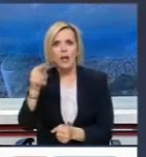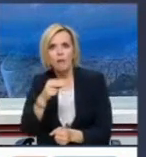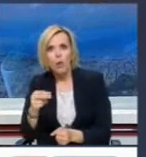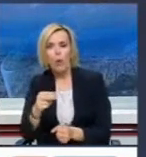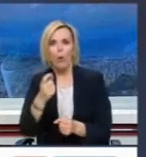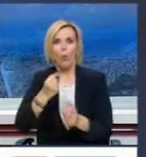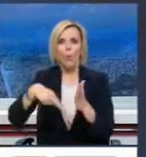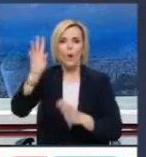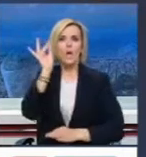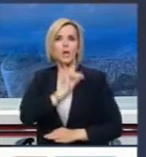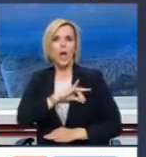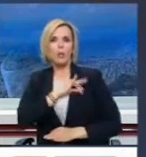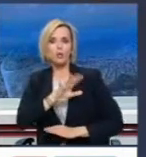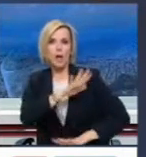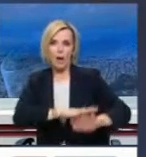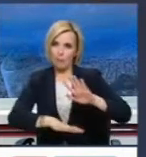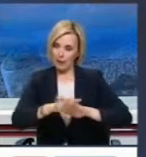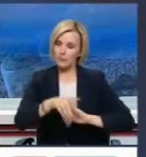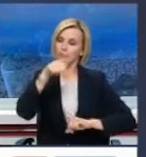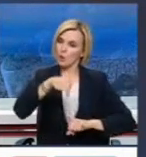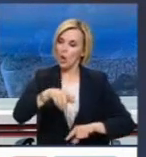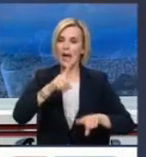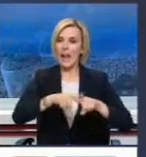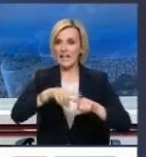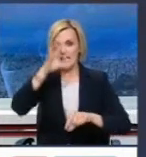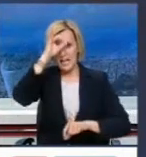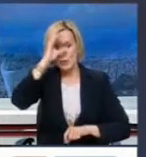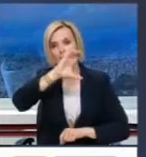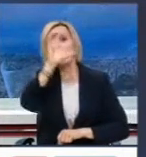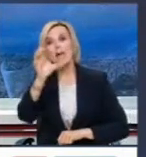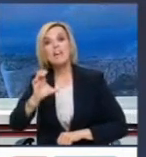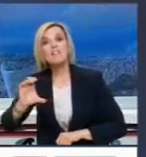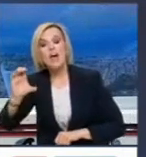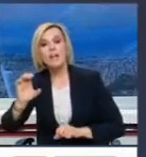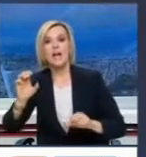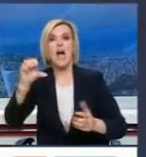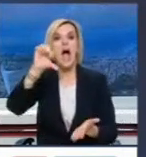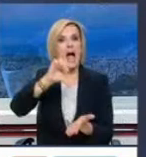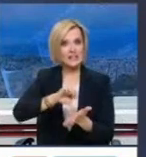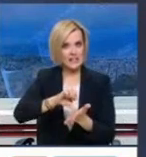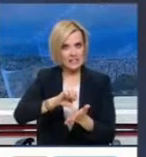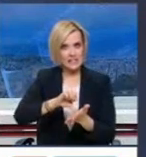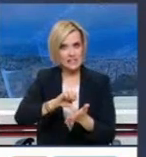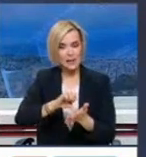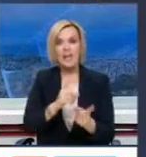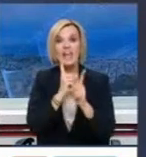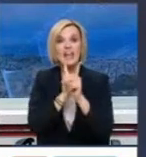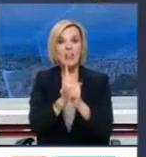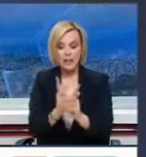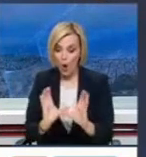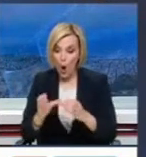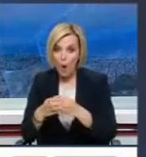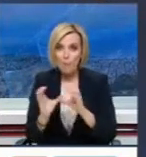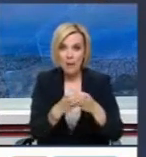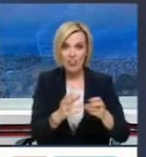Αστυνομία και η Περιφέρεια Αττικής συνεργάζονται ώστε συνεργεία ελέγχου να βρεθούν στους δρόμους άμεσα. Οι έλεγχοι